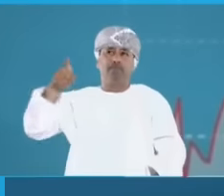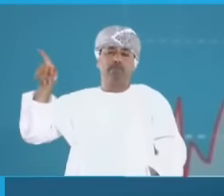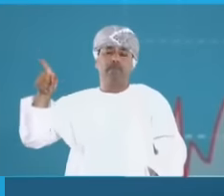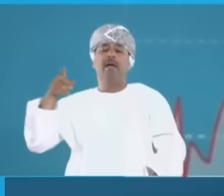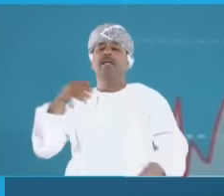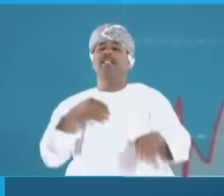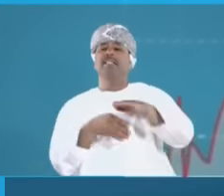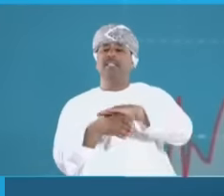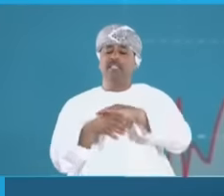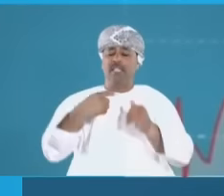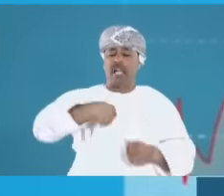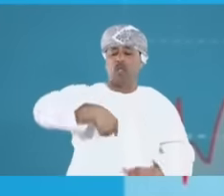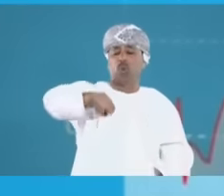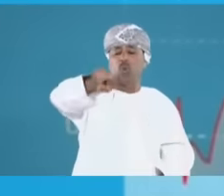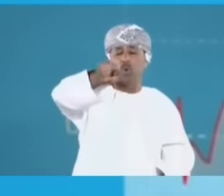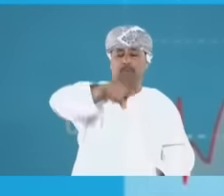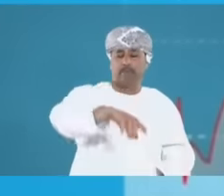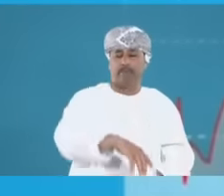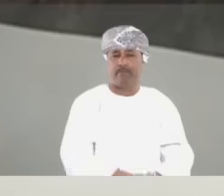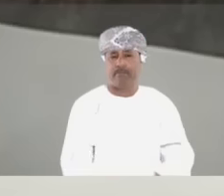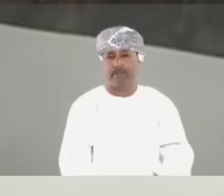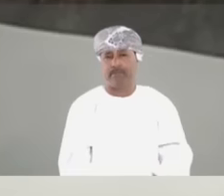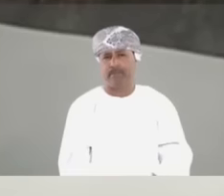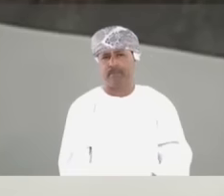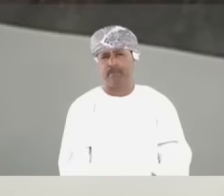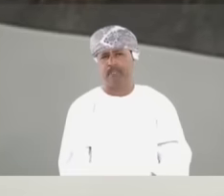القرن 19.